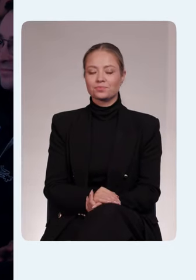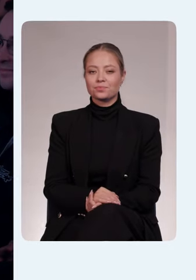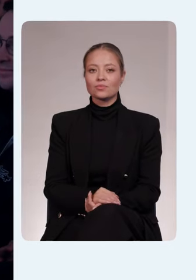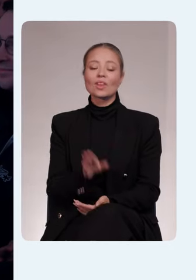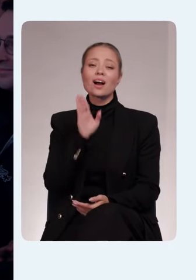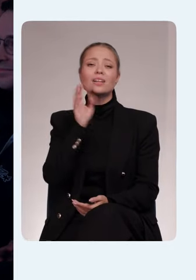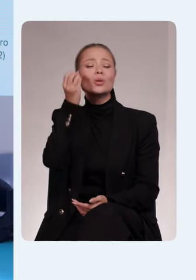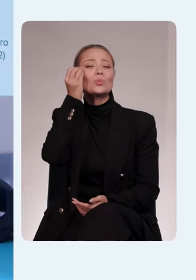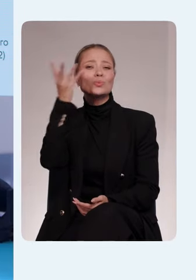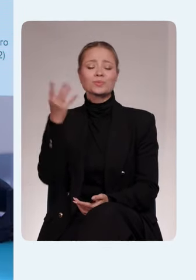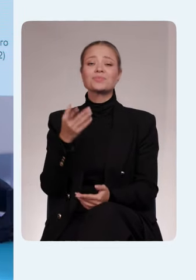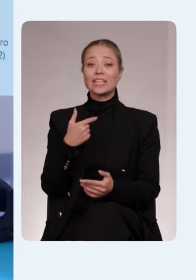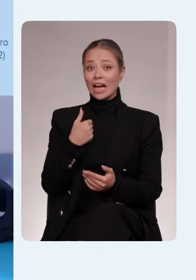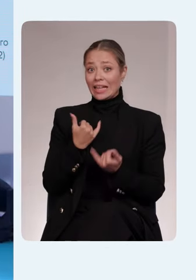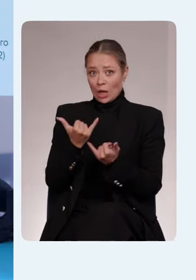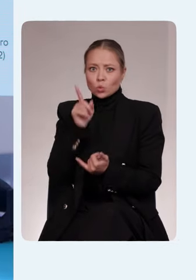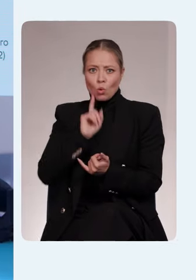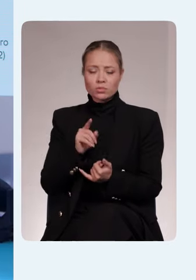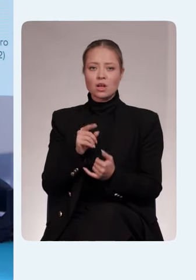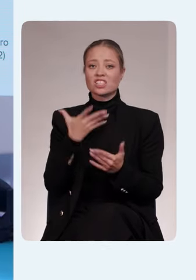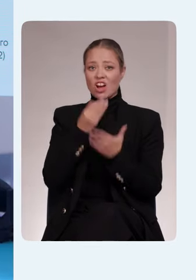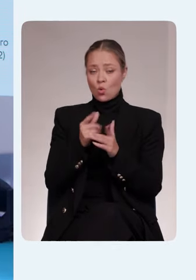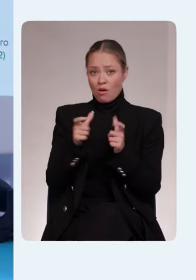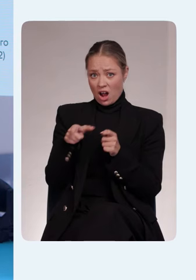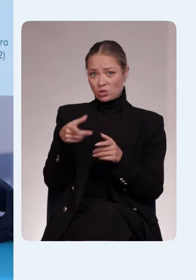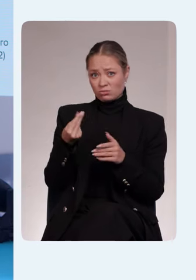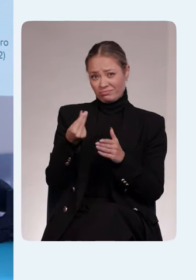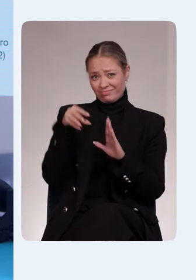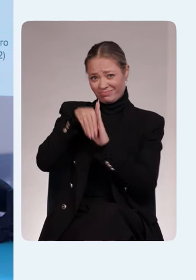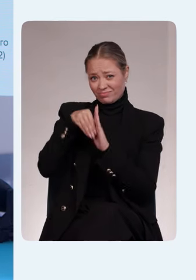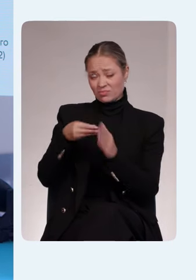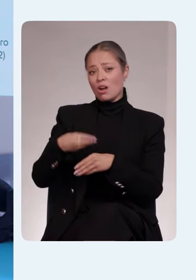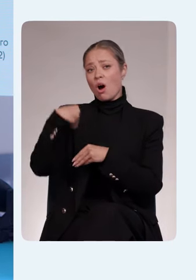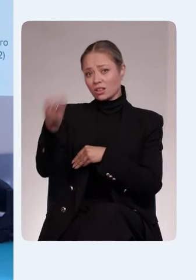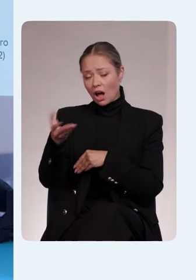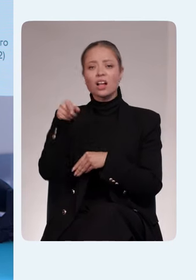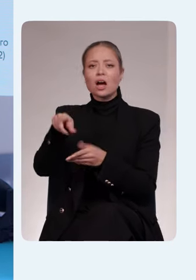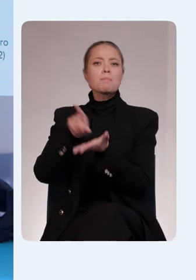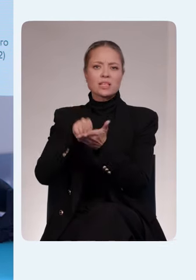Она учится, и я ей для удобства отдал свою карту, на которую приходит пенсия по инвалидности.